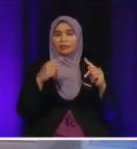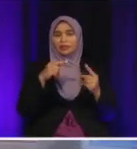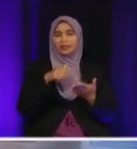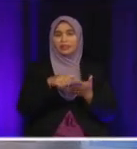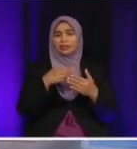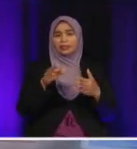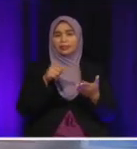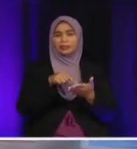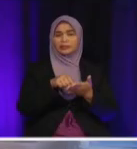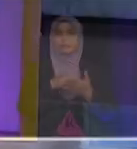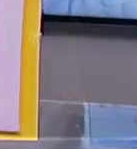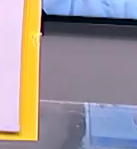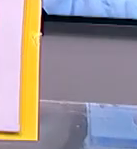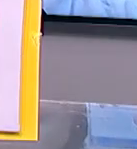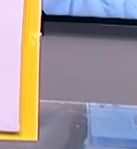KPM.